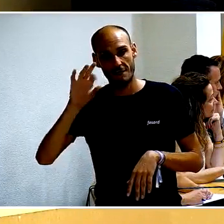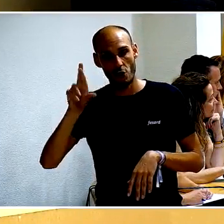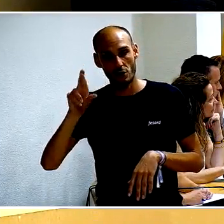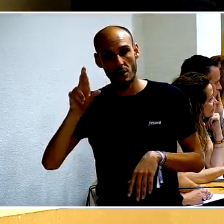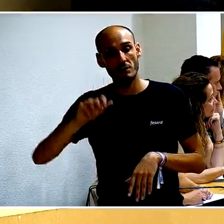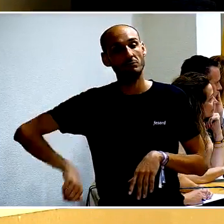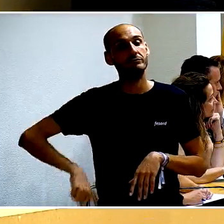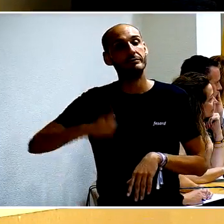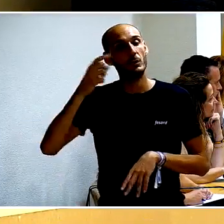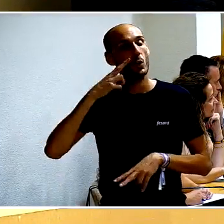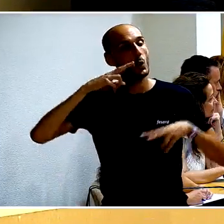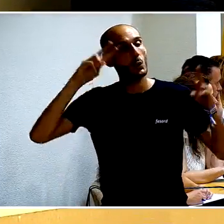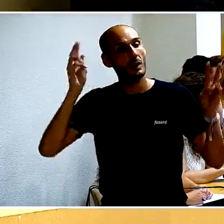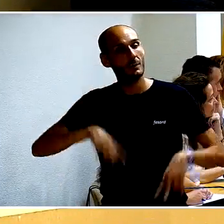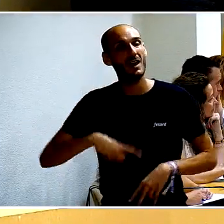crèdit de